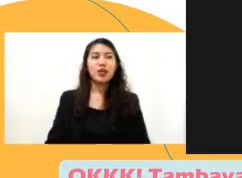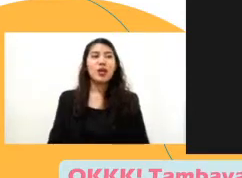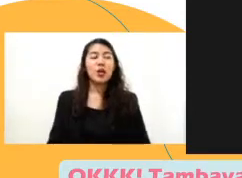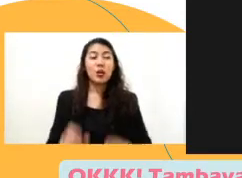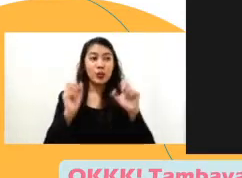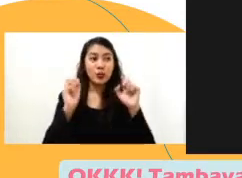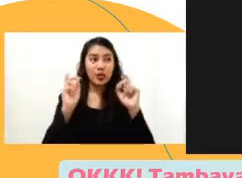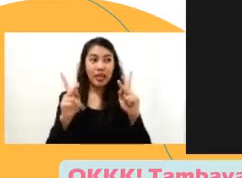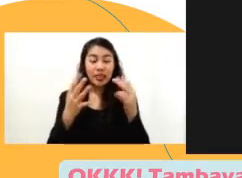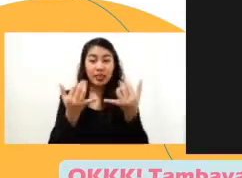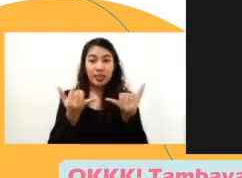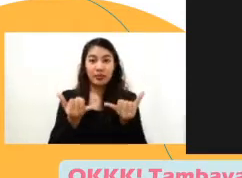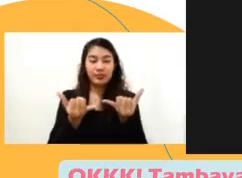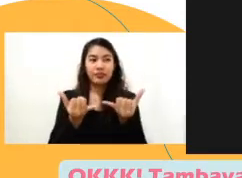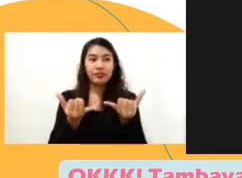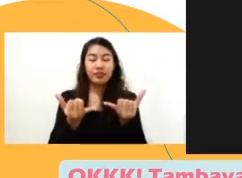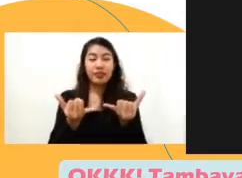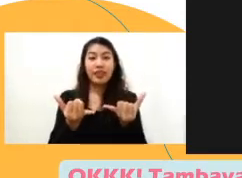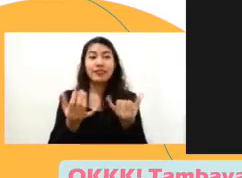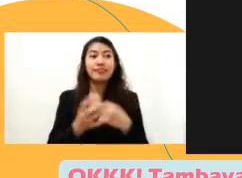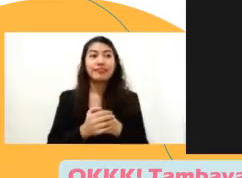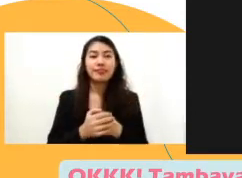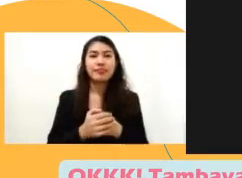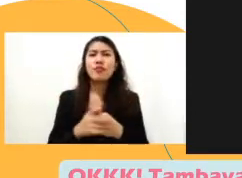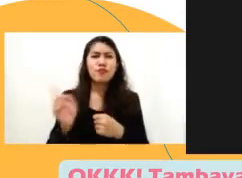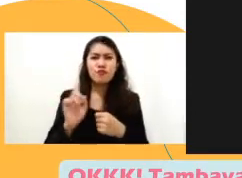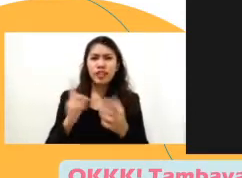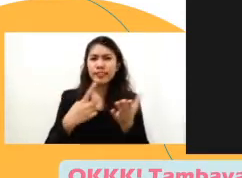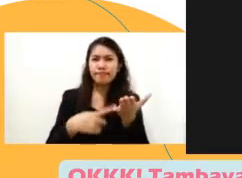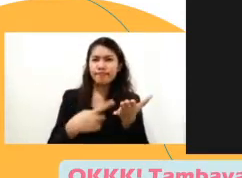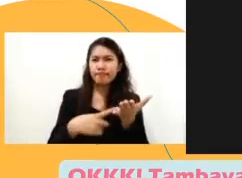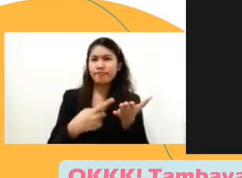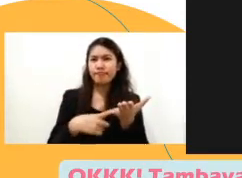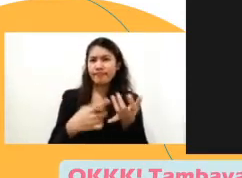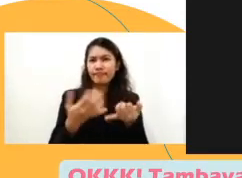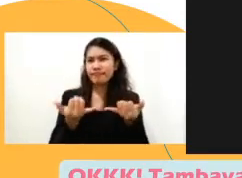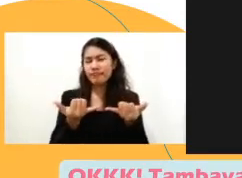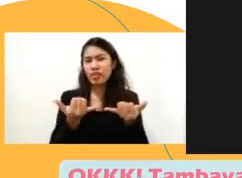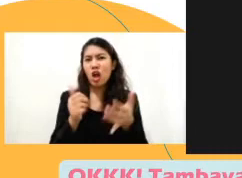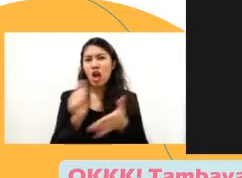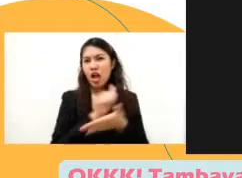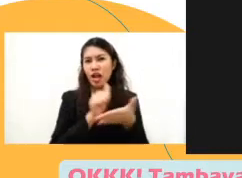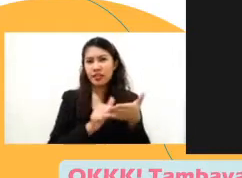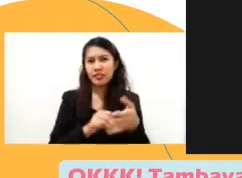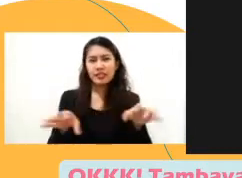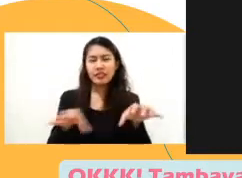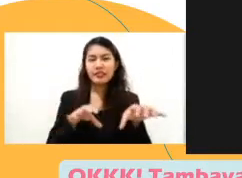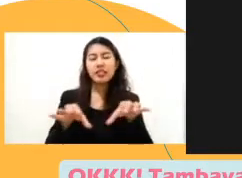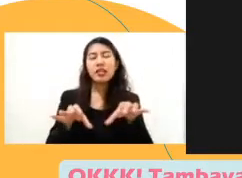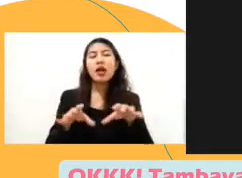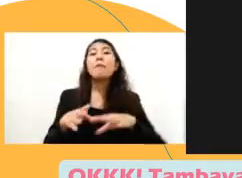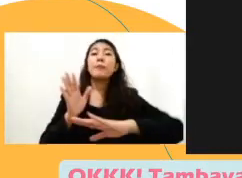so kagaya nga ng sinabi ni Kuya Sig, ang art-based activity natin ngayong hapon ay music and lyrics.